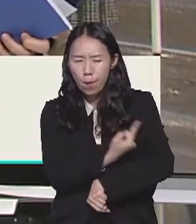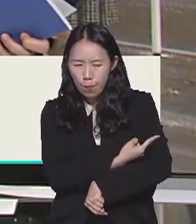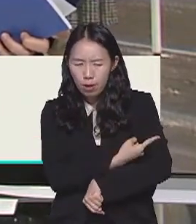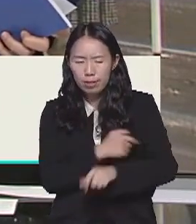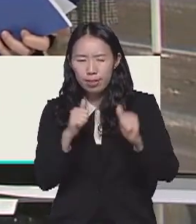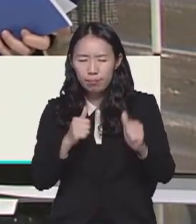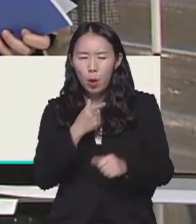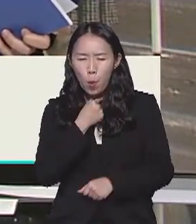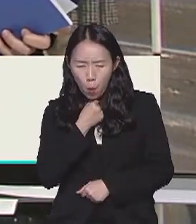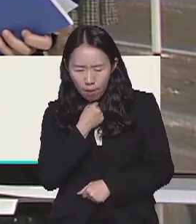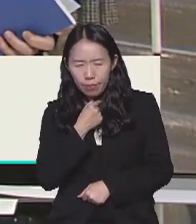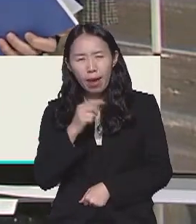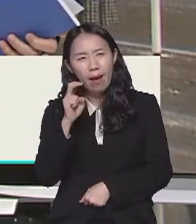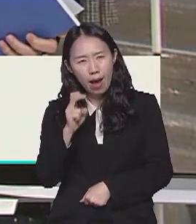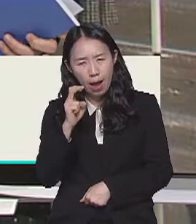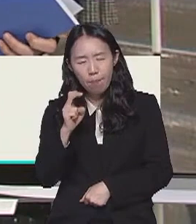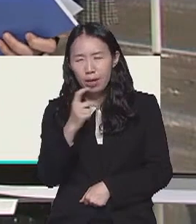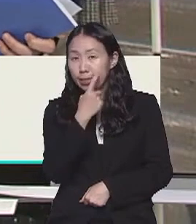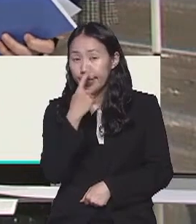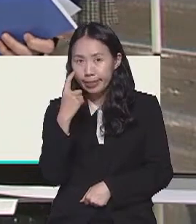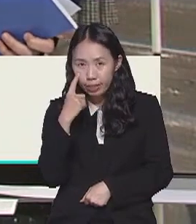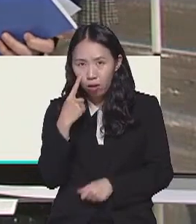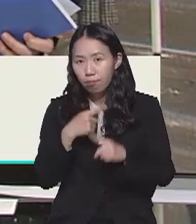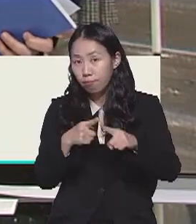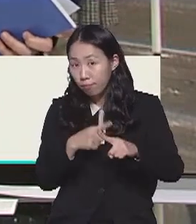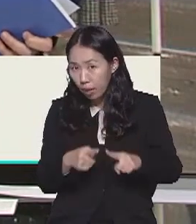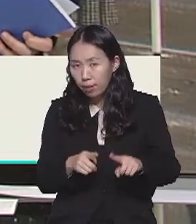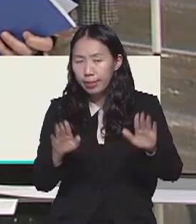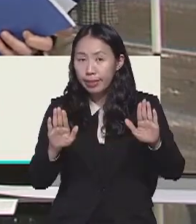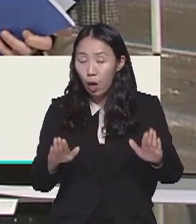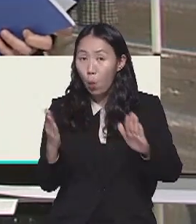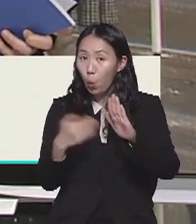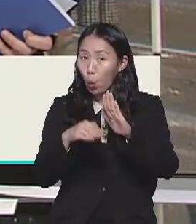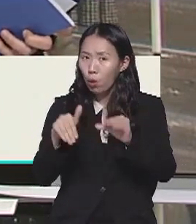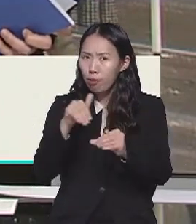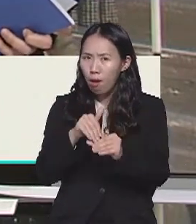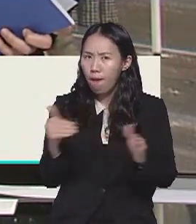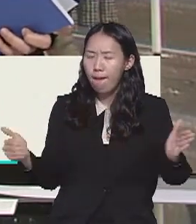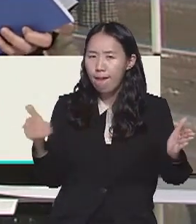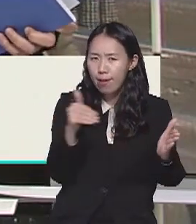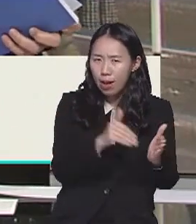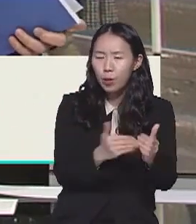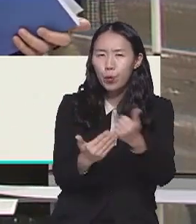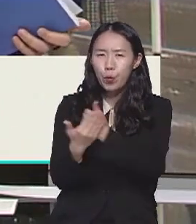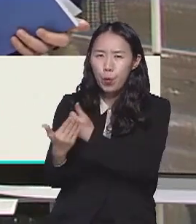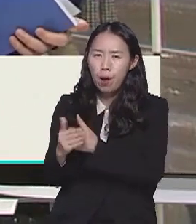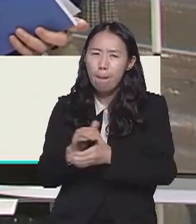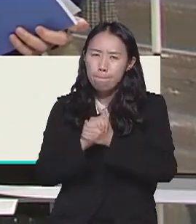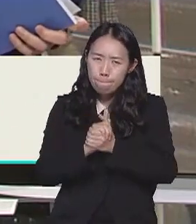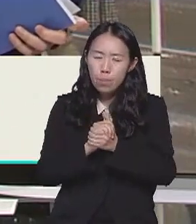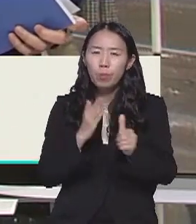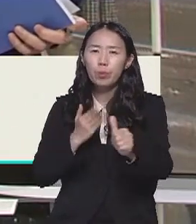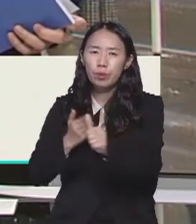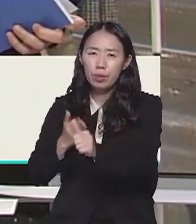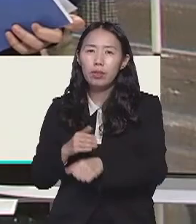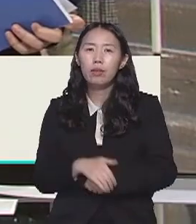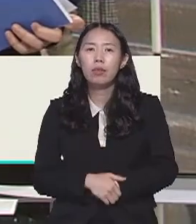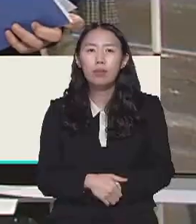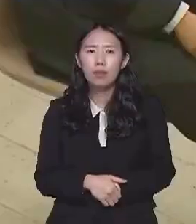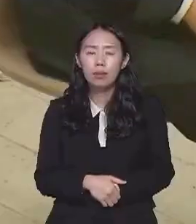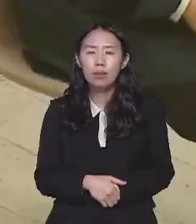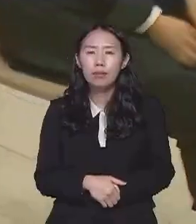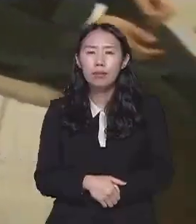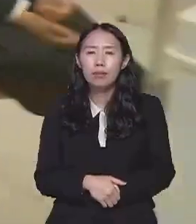투표율에 반영됐다고 해석하면서 마지막 본투표까지 지지층의 결집을 호소했습니다. 이형길 기자입니다.